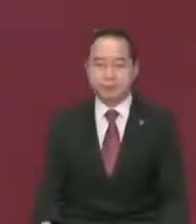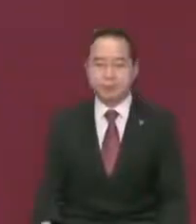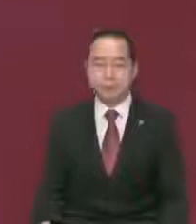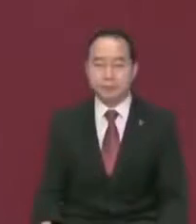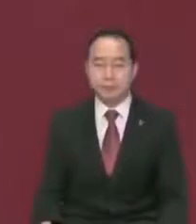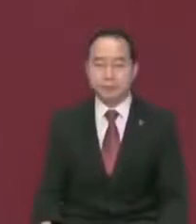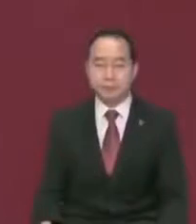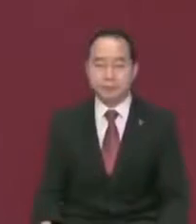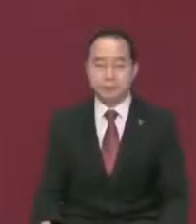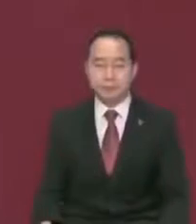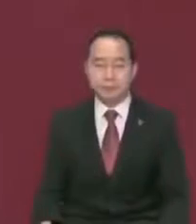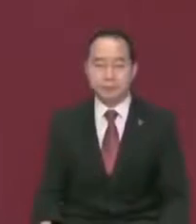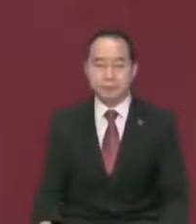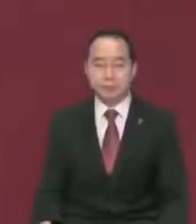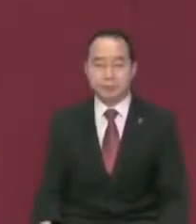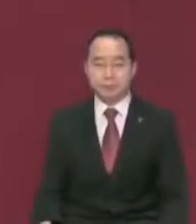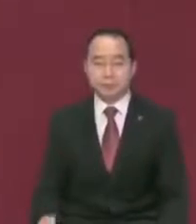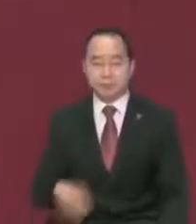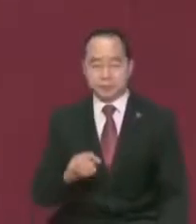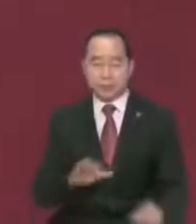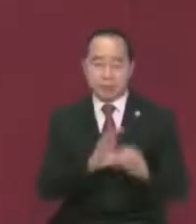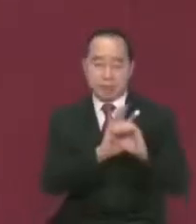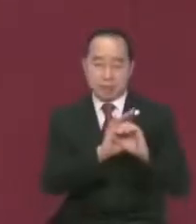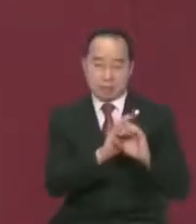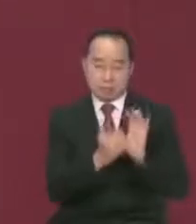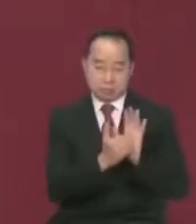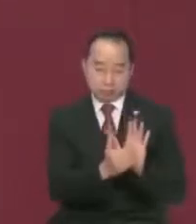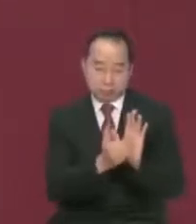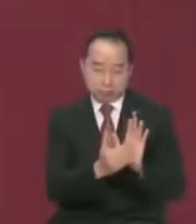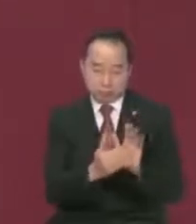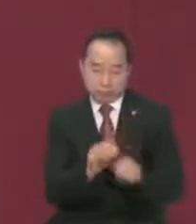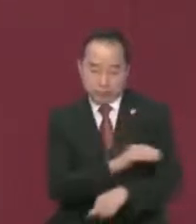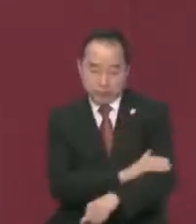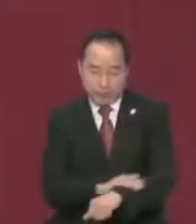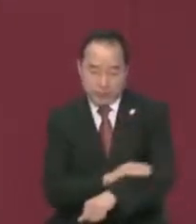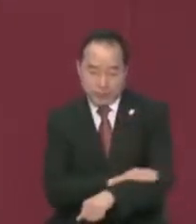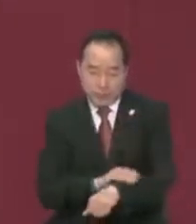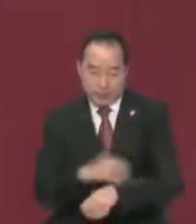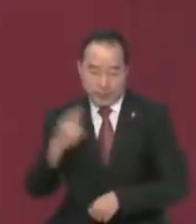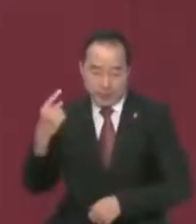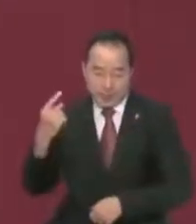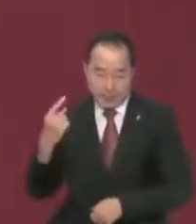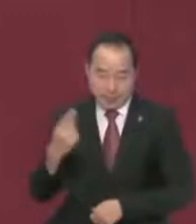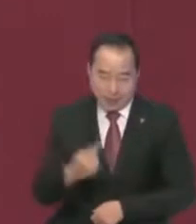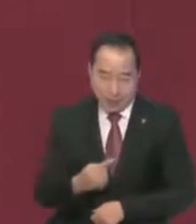그렇게 쌓은 방역의 공든탑에 흠이 생겼습니다.